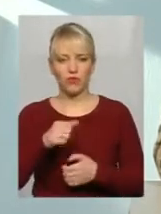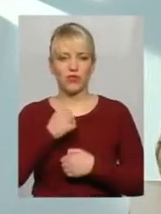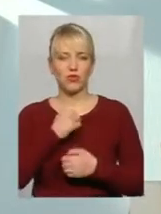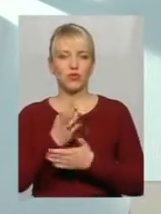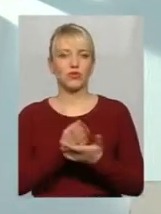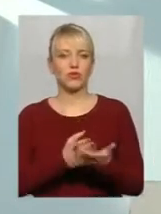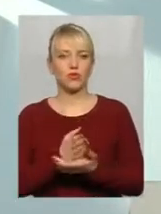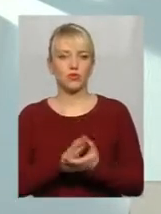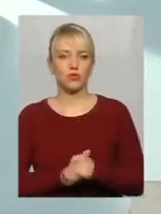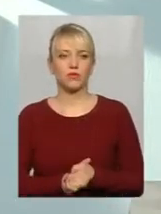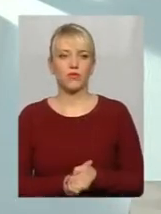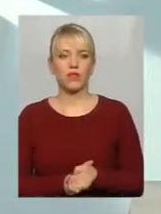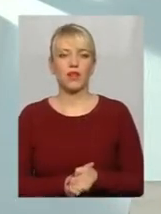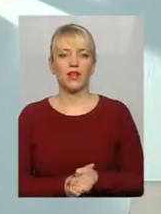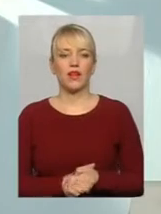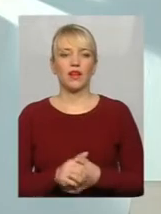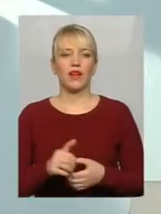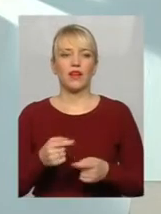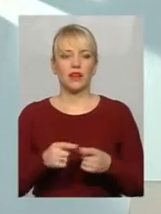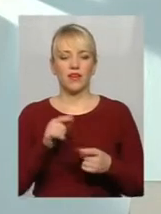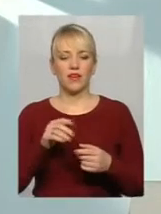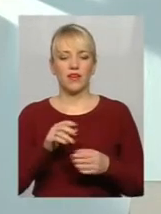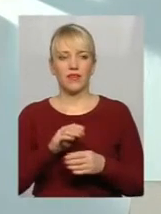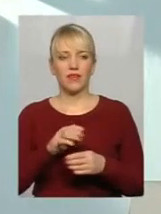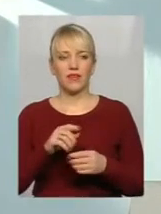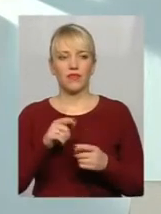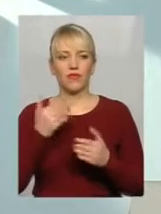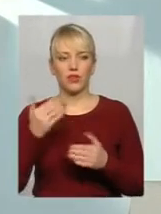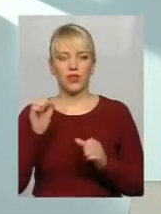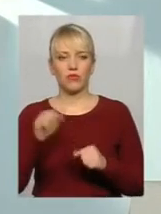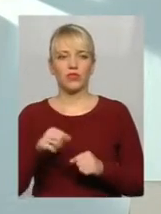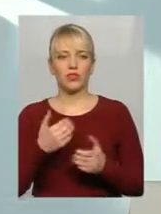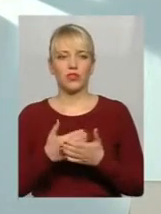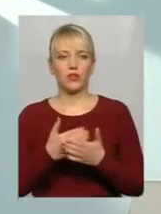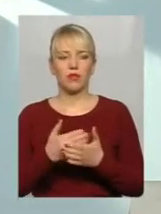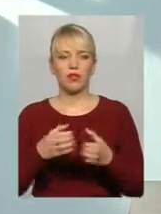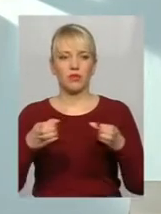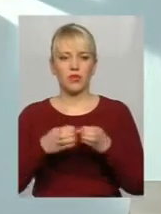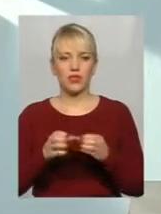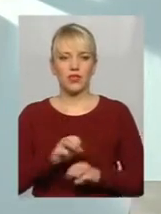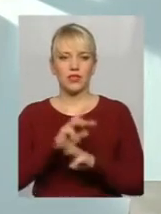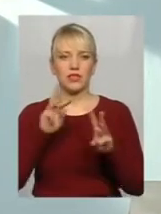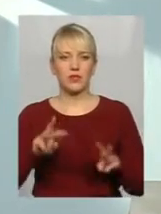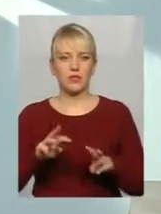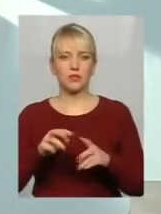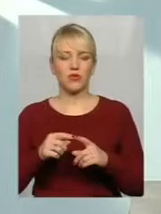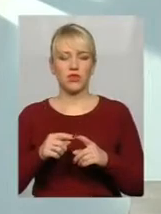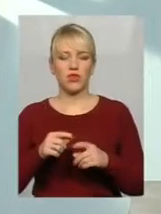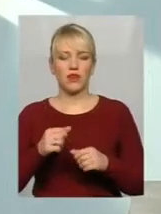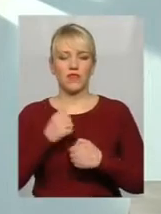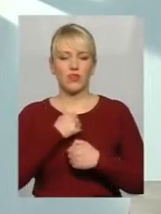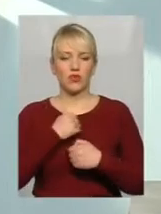службу. Не в частинах спеціального призначення, а, допустимо, як підрозділ забезпечення будь-якої частини, де не